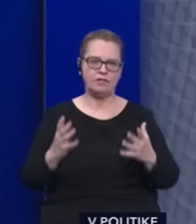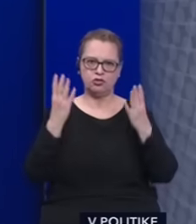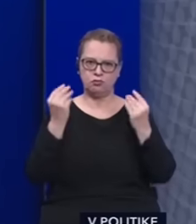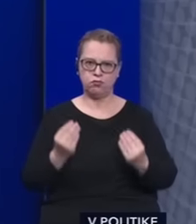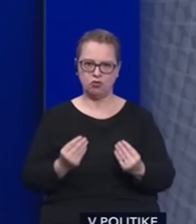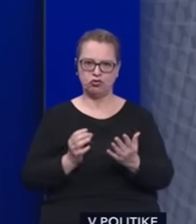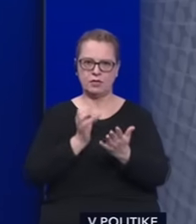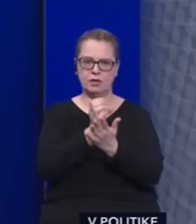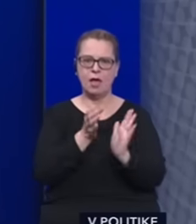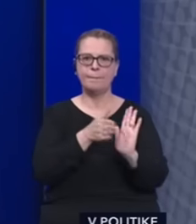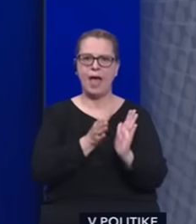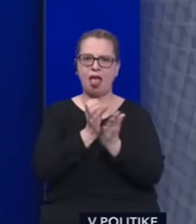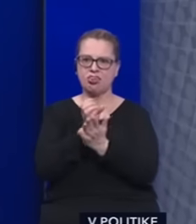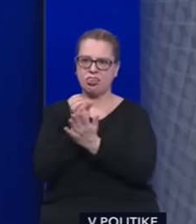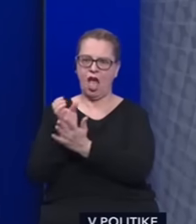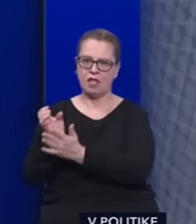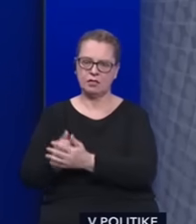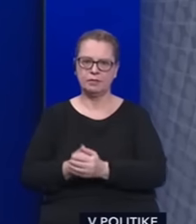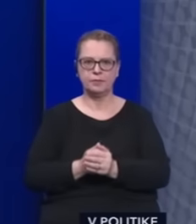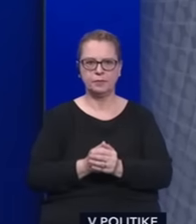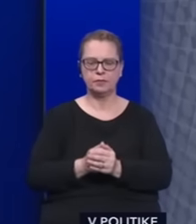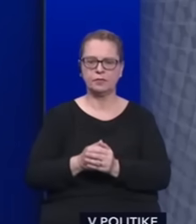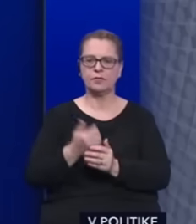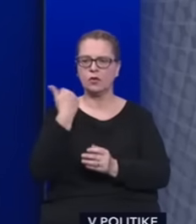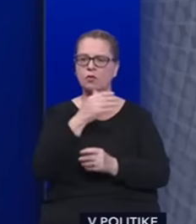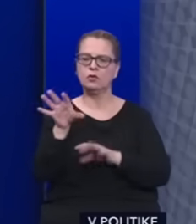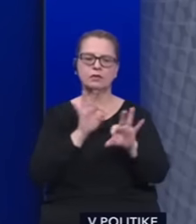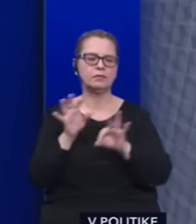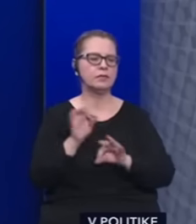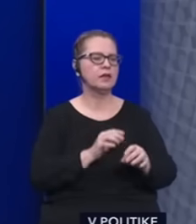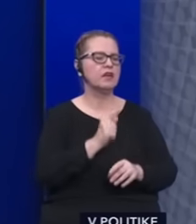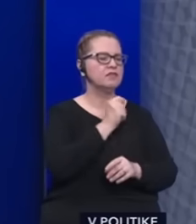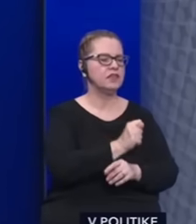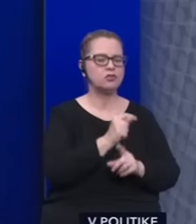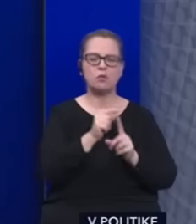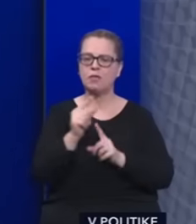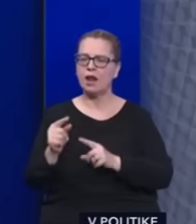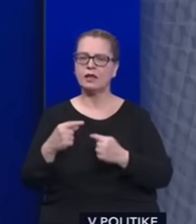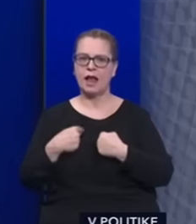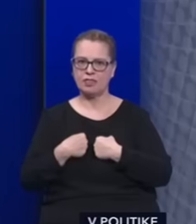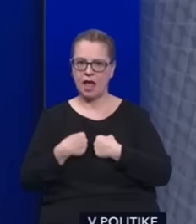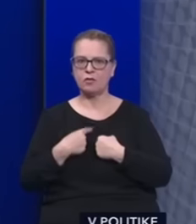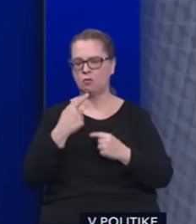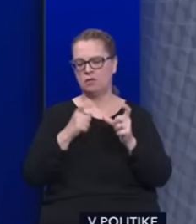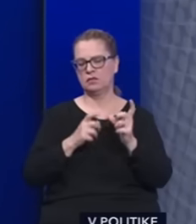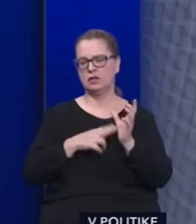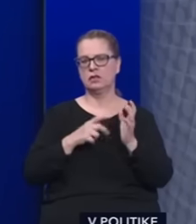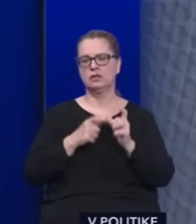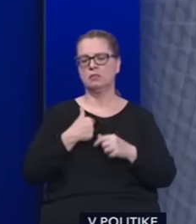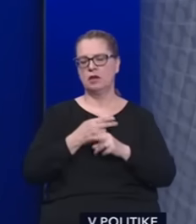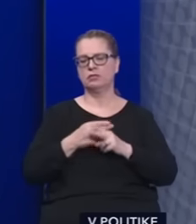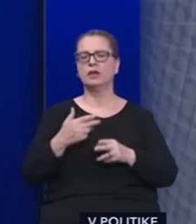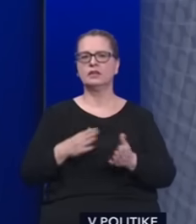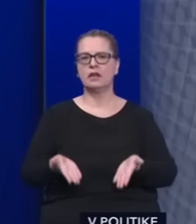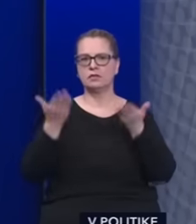budú vyberať medzi Ficom, Pellegrinim a Dankom, za SNS poviem, máme čistý štít. Chcem zdvihnúť dôchodky,